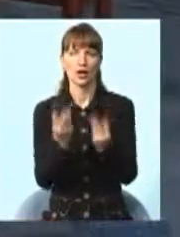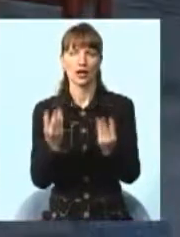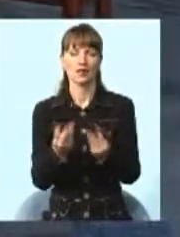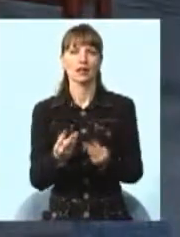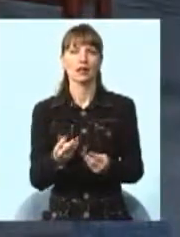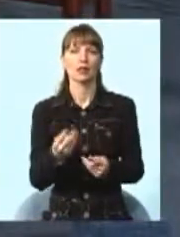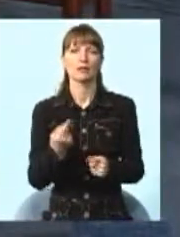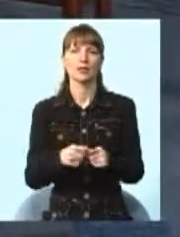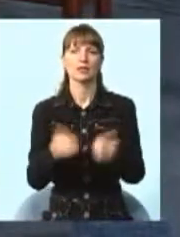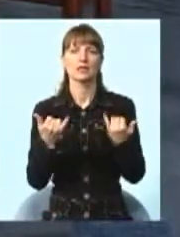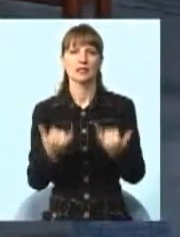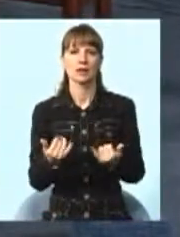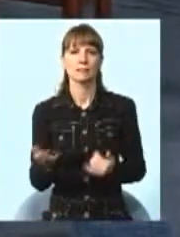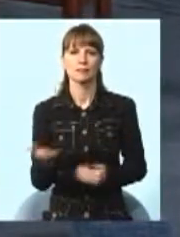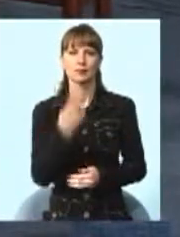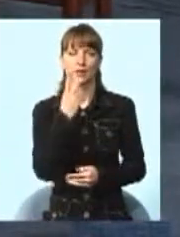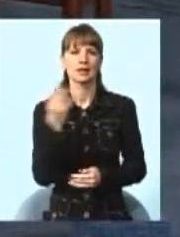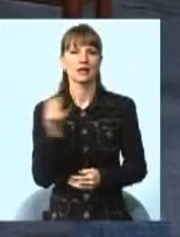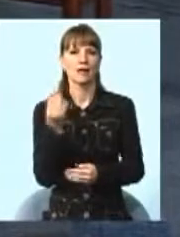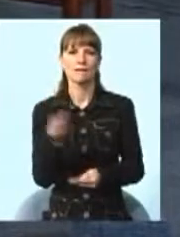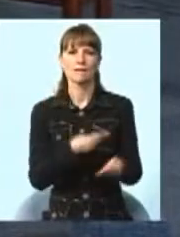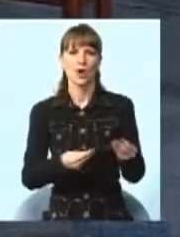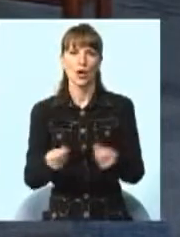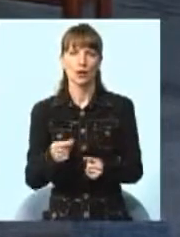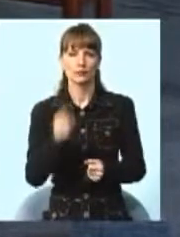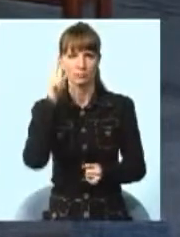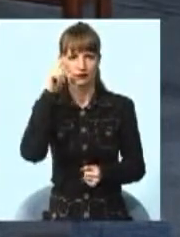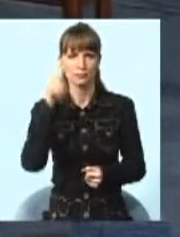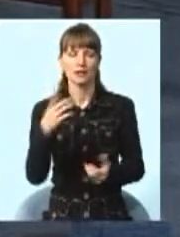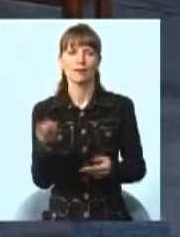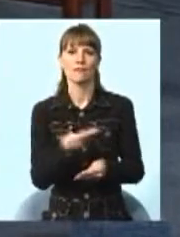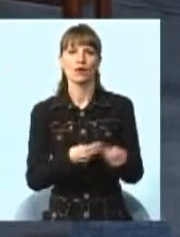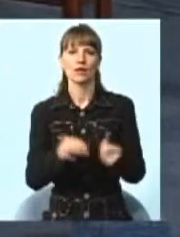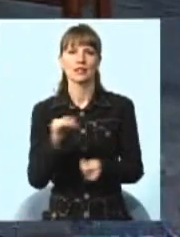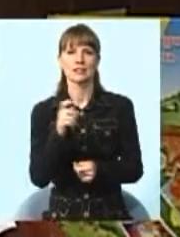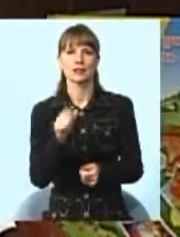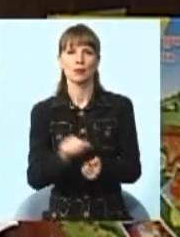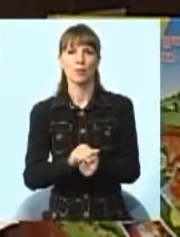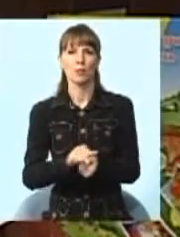Так, от, власне, зараз ми подивимось такий цікавий фокус. До речі, чи відомі тобі якісь фокуси з папером?